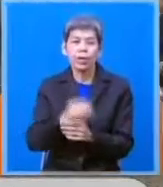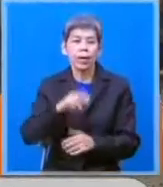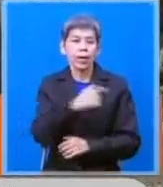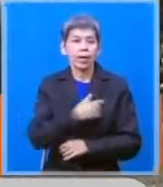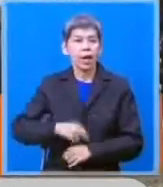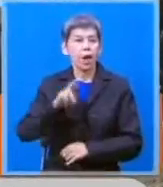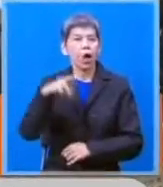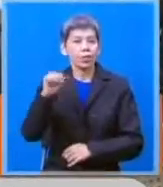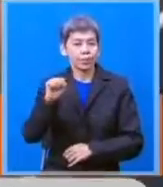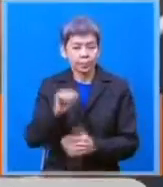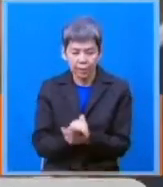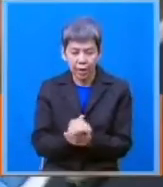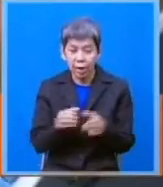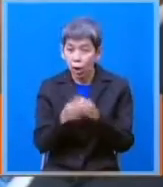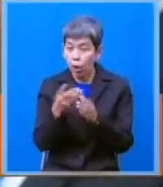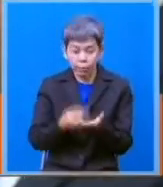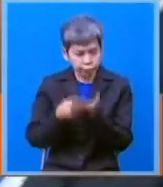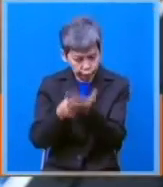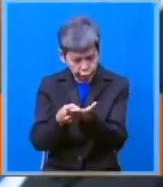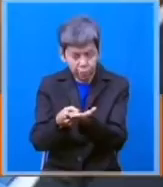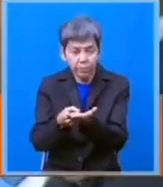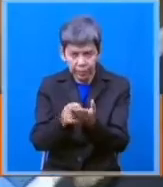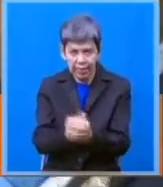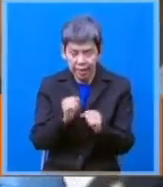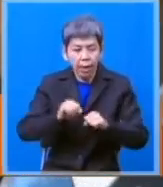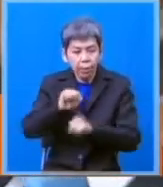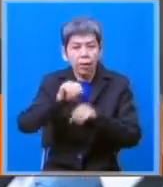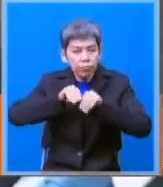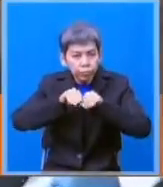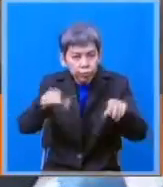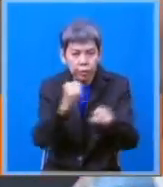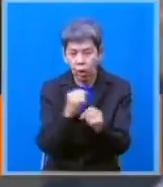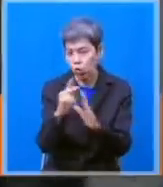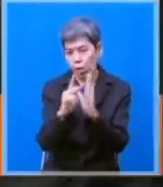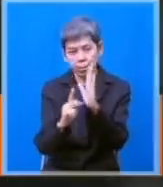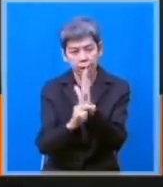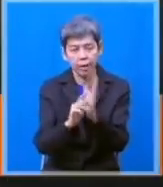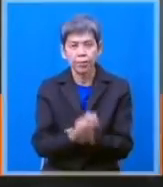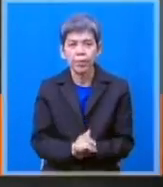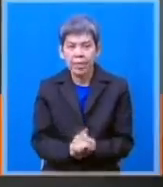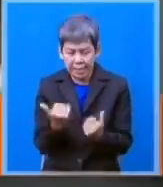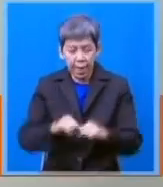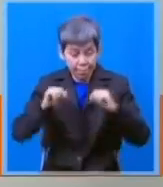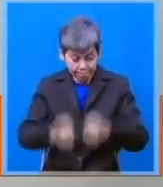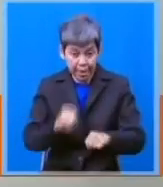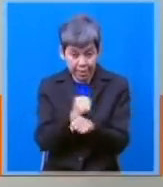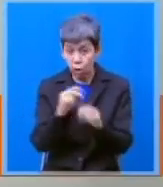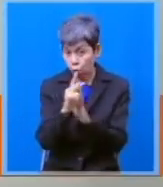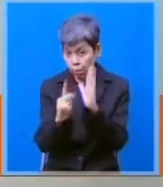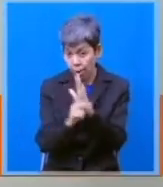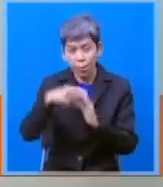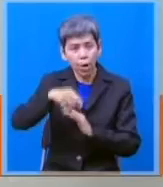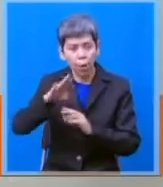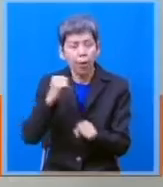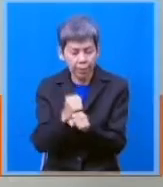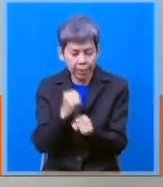10พุทธศักราชที่คณะรัฐมนตรีเป็นผู้เสนอประกาศบังคับใช้เป็นกฎหมายโดยการลงมติในกฎหมายดังกล่าวนะค